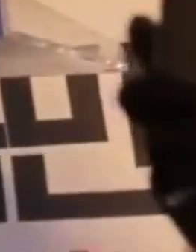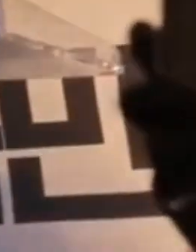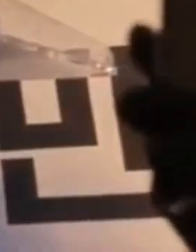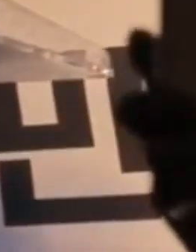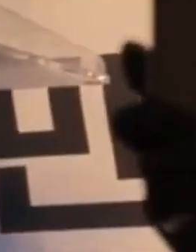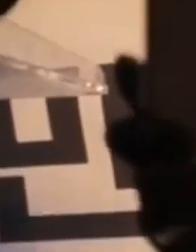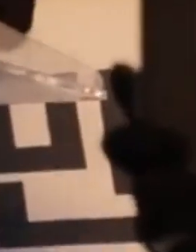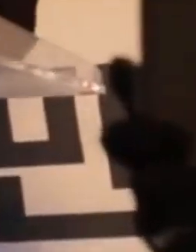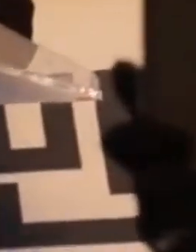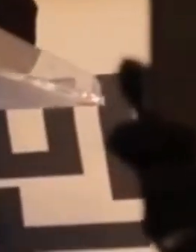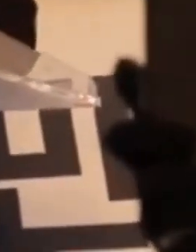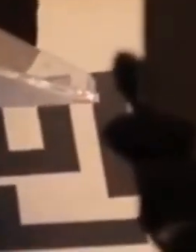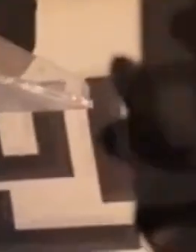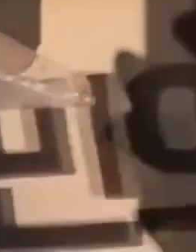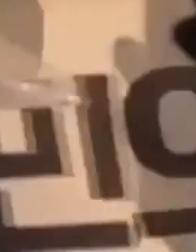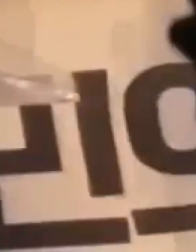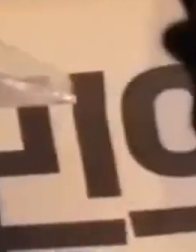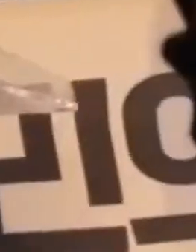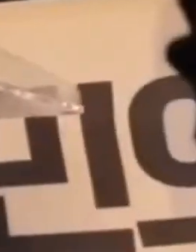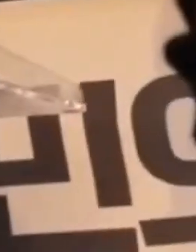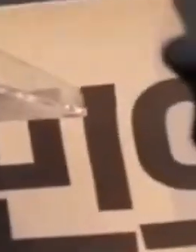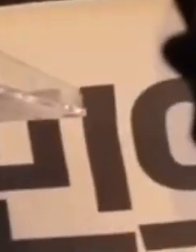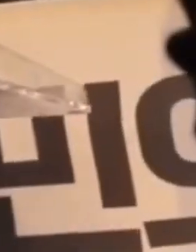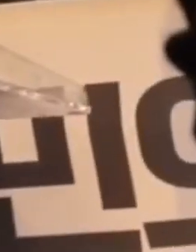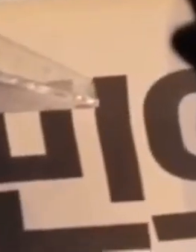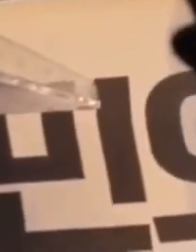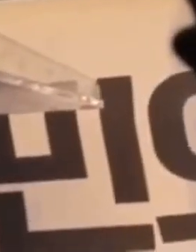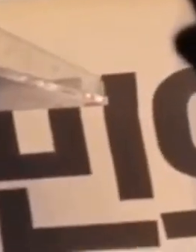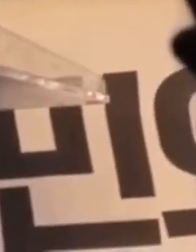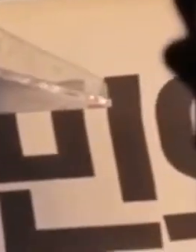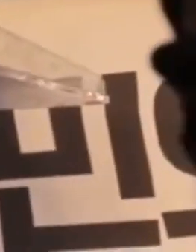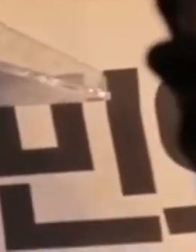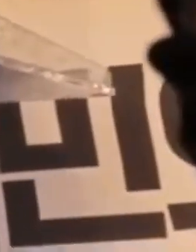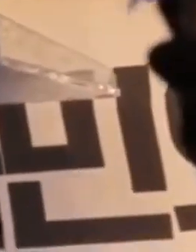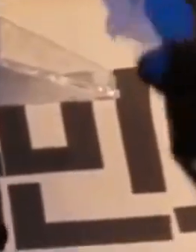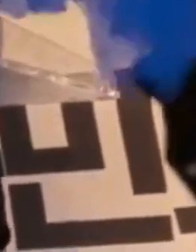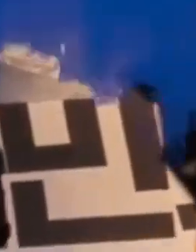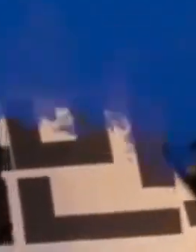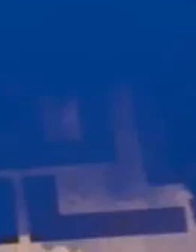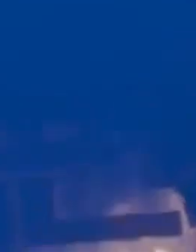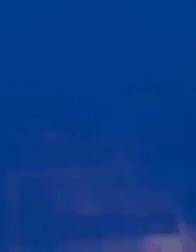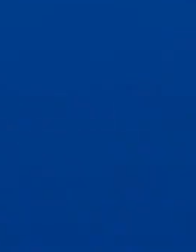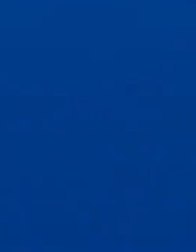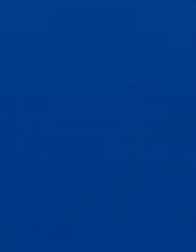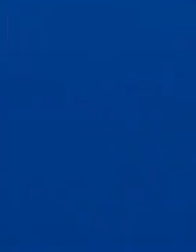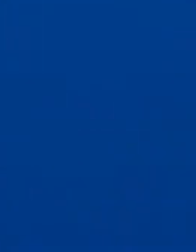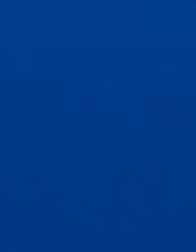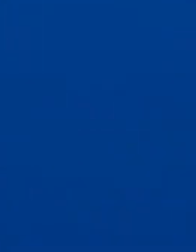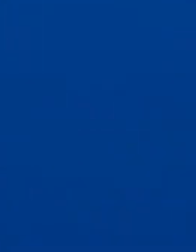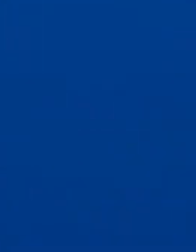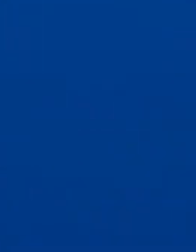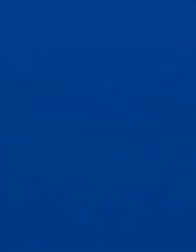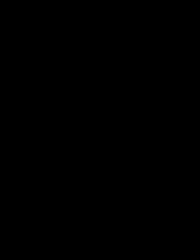우리 당원 동지 여러분들과 함께 전진해 나가겠습니다.